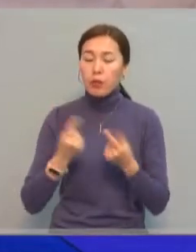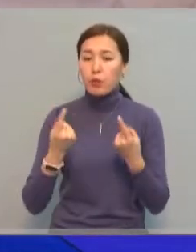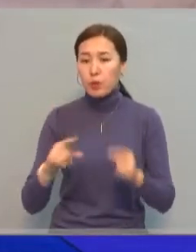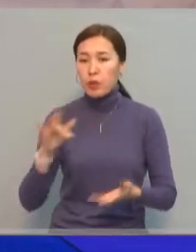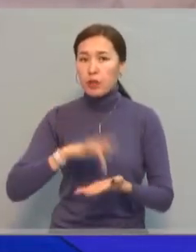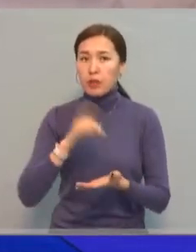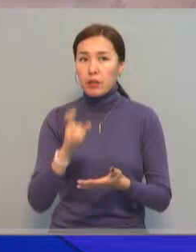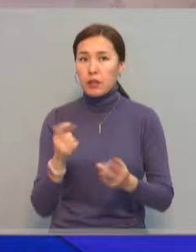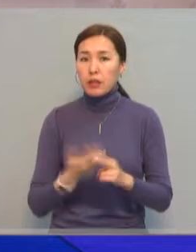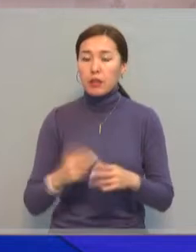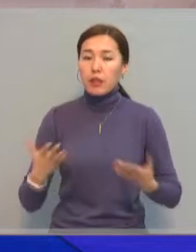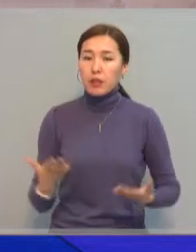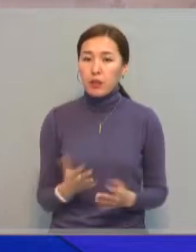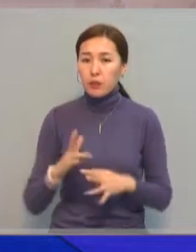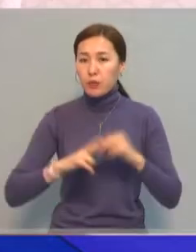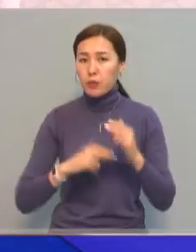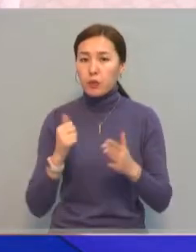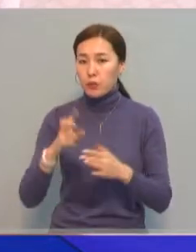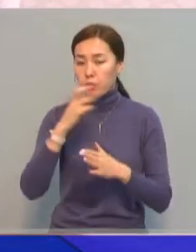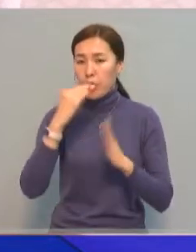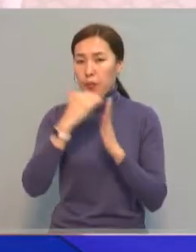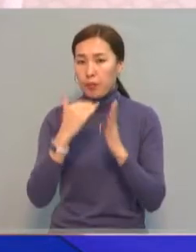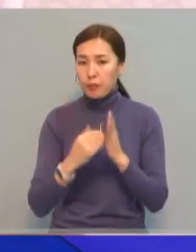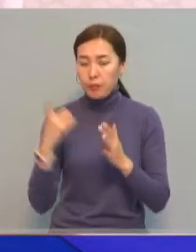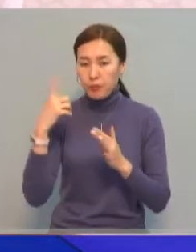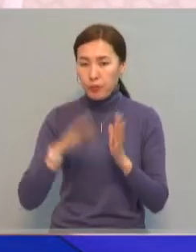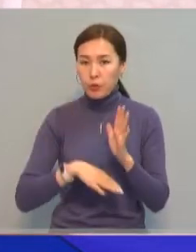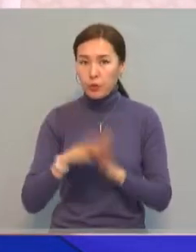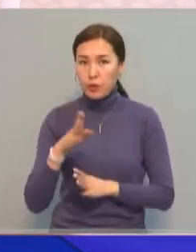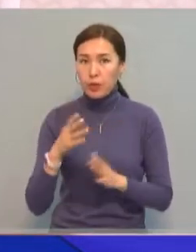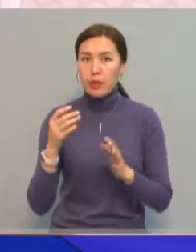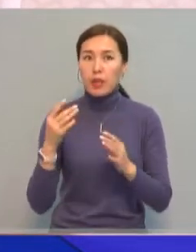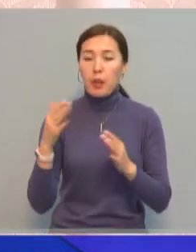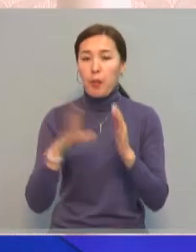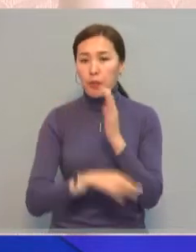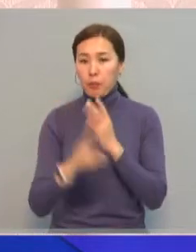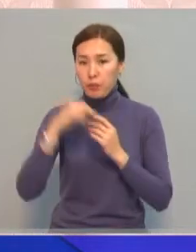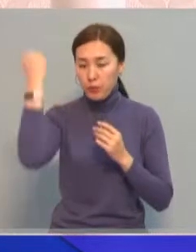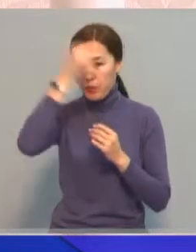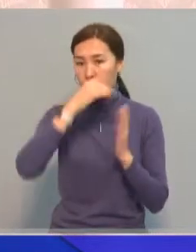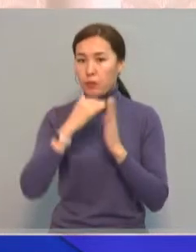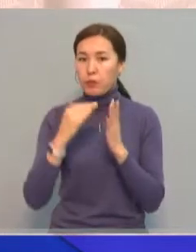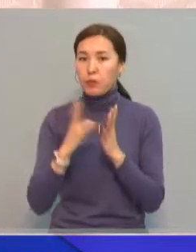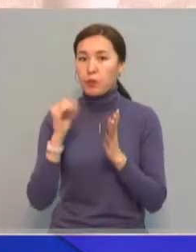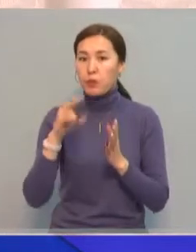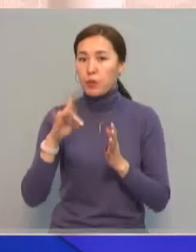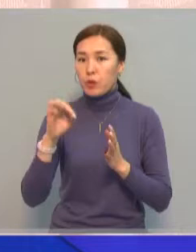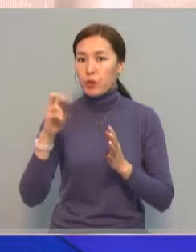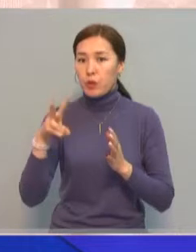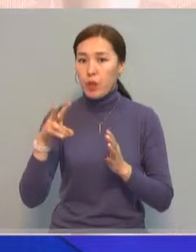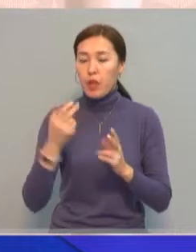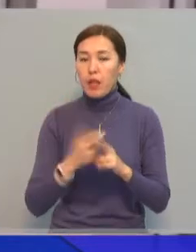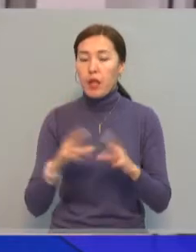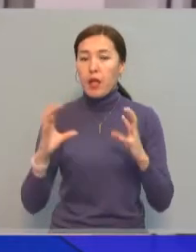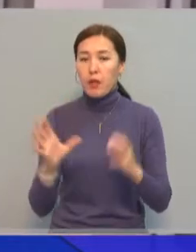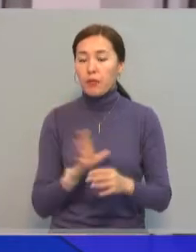другие граждане. В жилищном строительстве доля государственных программ значительна. В частности, за последние три года по программам «Нурлужер» и «Нурлужол»